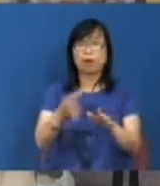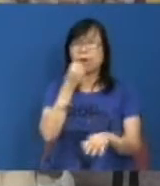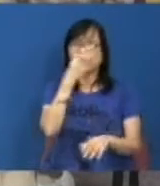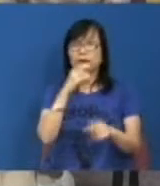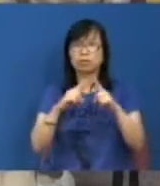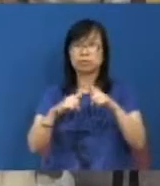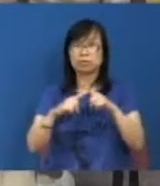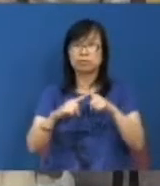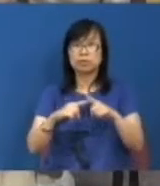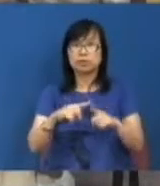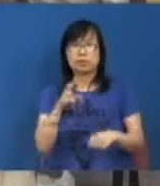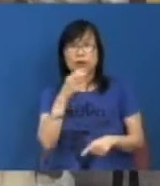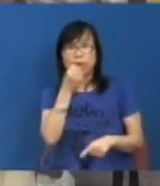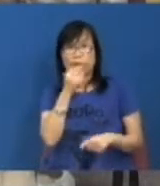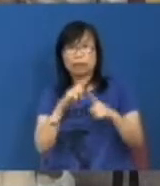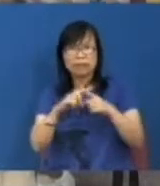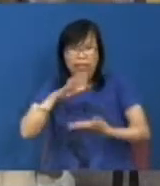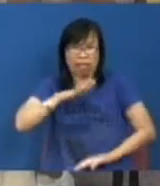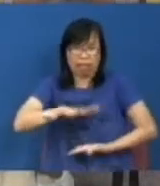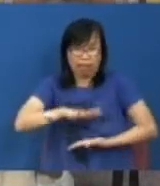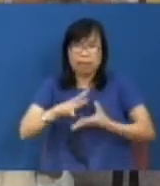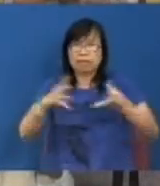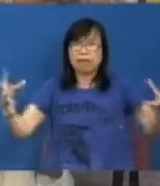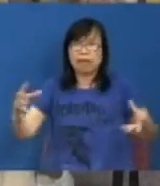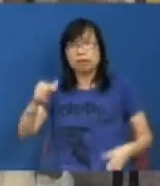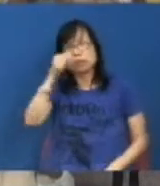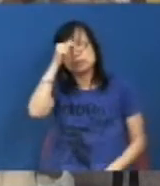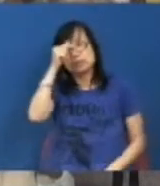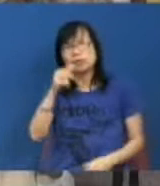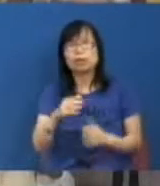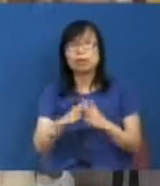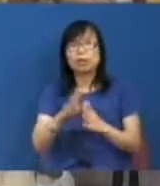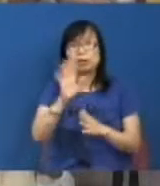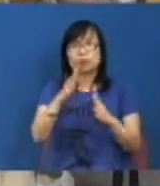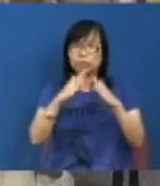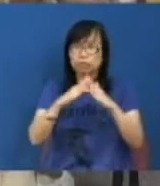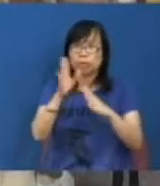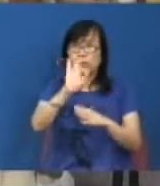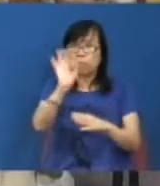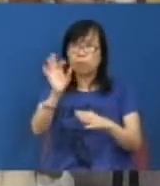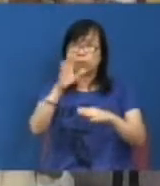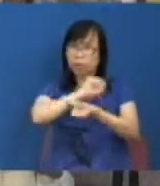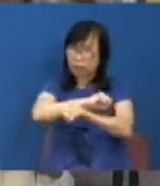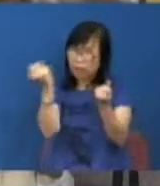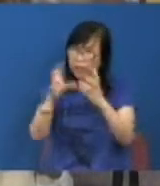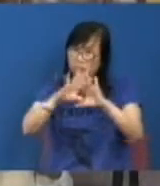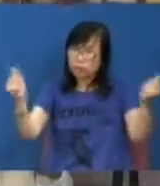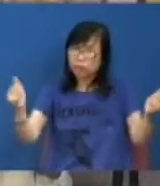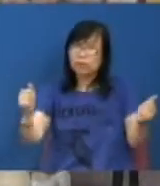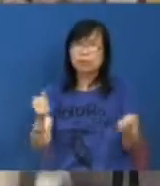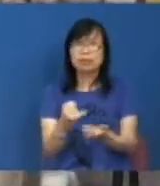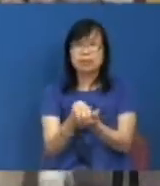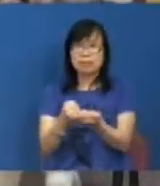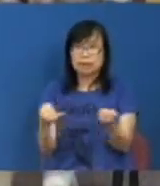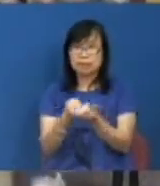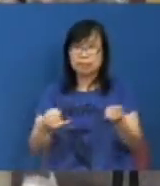實香港已經咁大壓力㗎啦。如果醫療係嘛，房屋我哋都唔解決好嘅，係嘛，生仔係一個基本